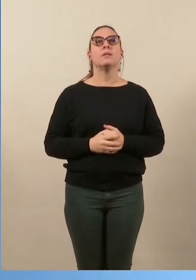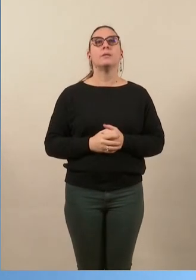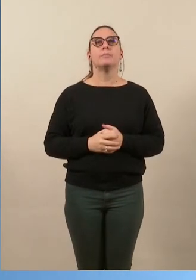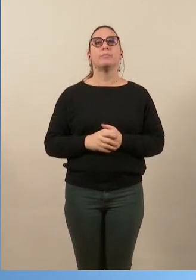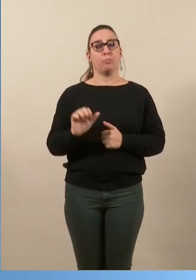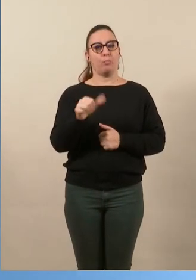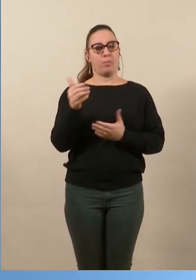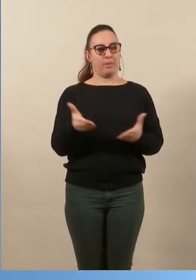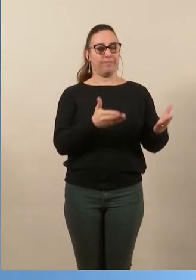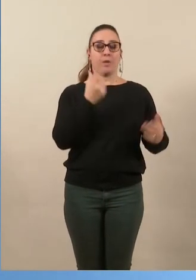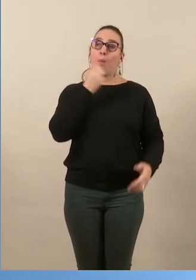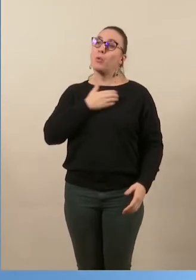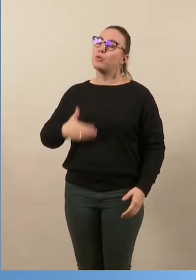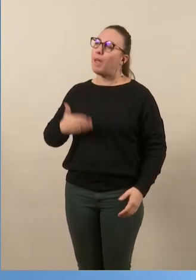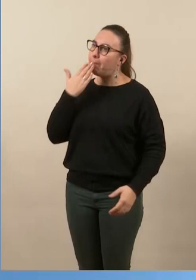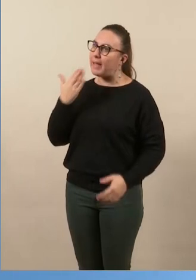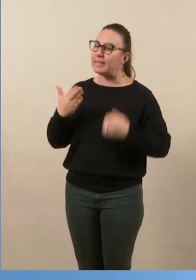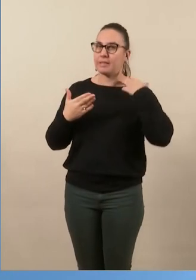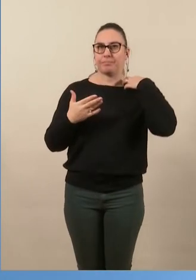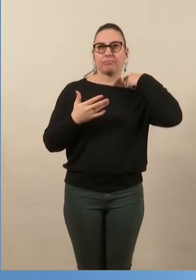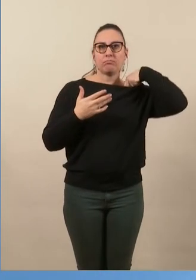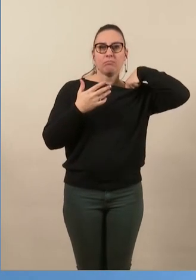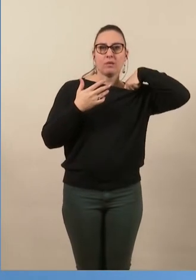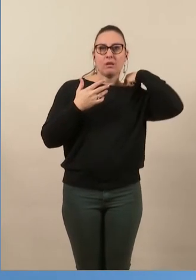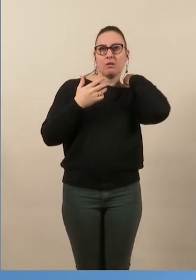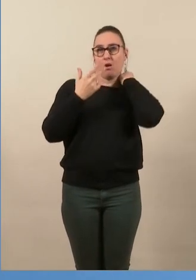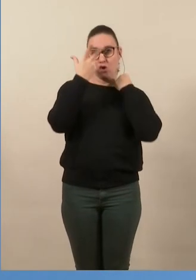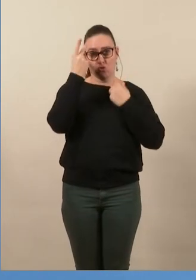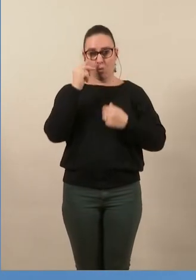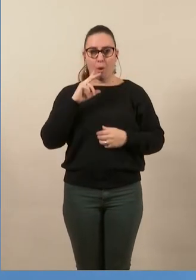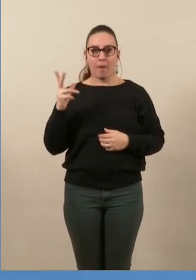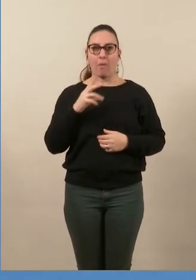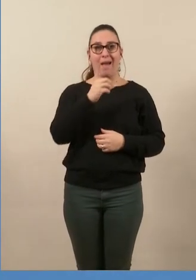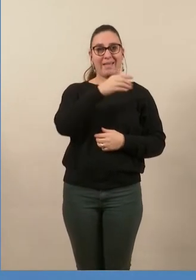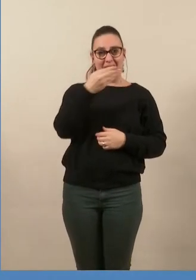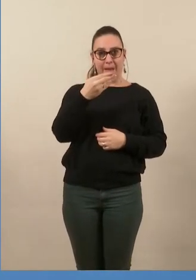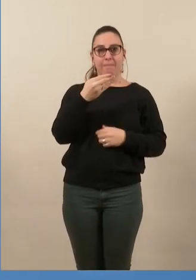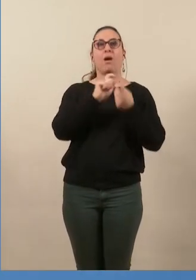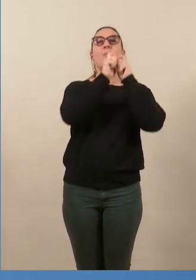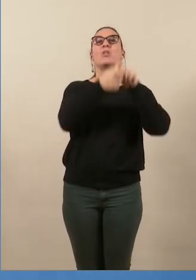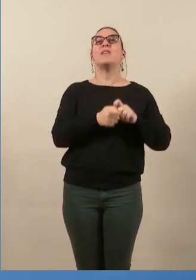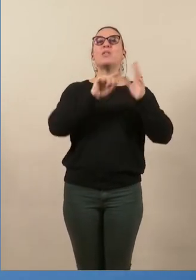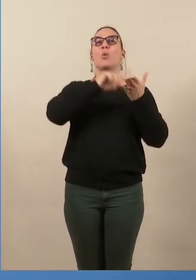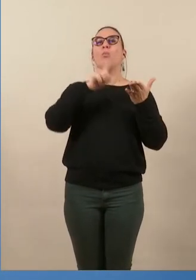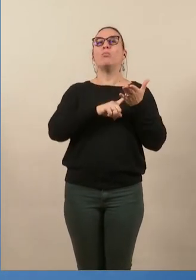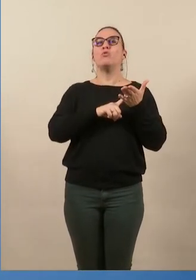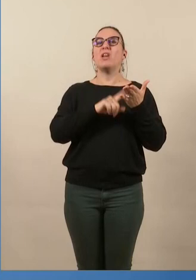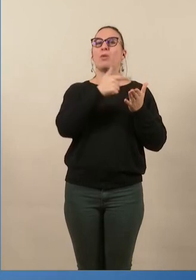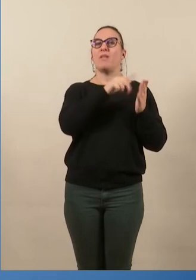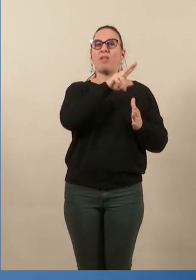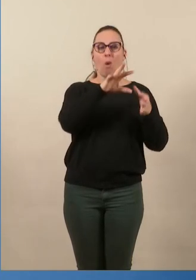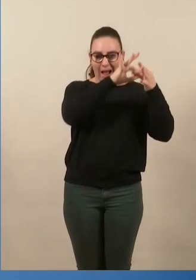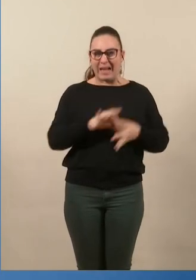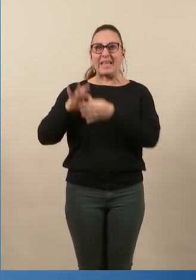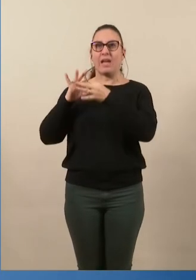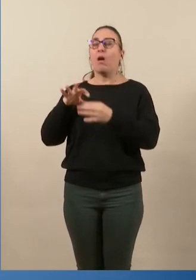oui merci Monsieur le Maire alors d'abord je je ne comprends pas que vous liez la présentation de la DM décision modificatrice du budget 2023